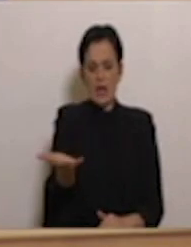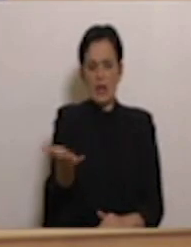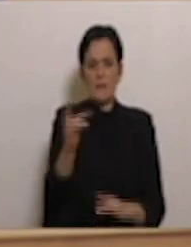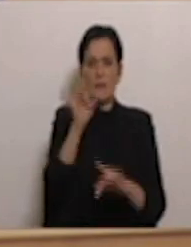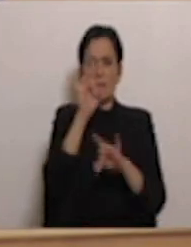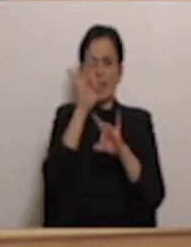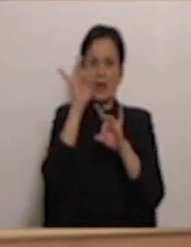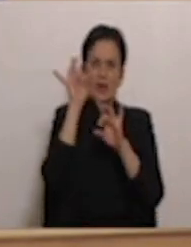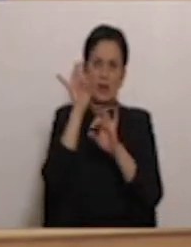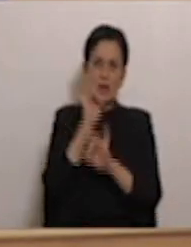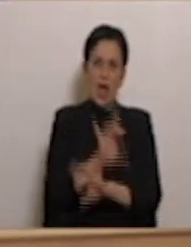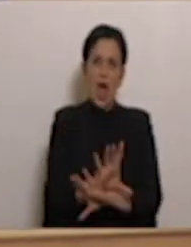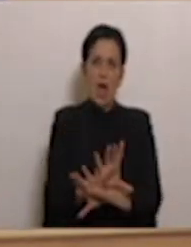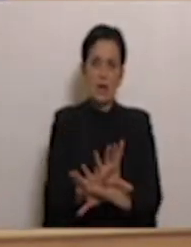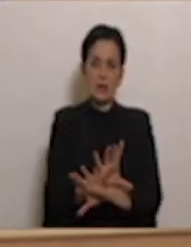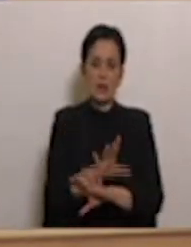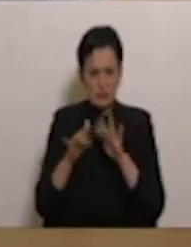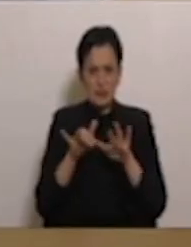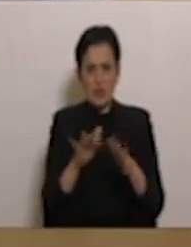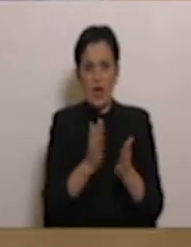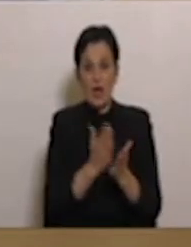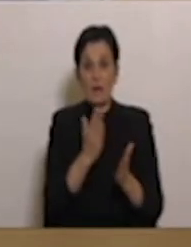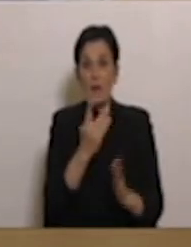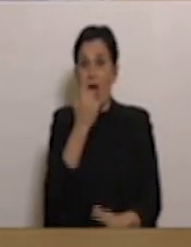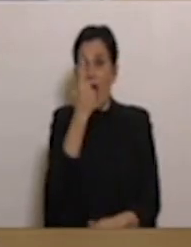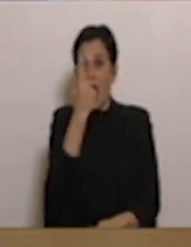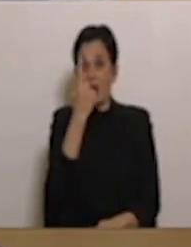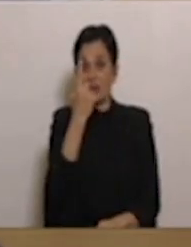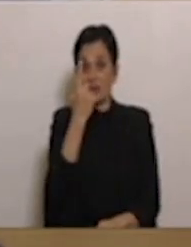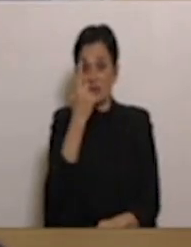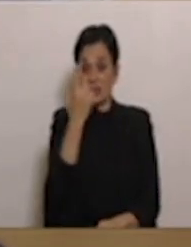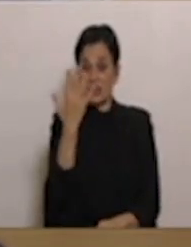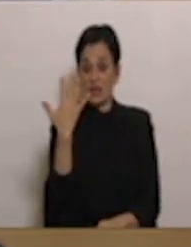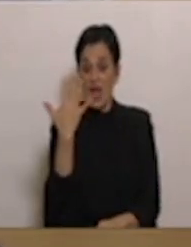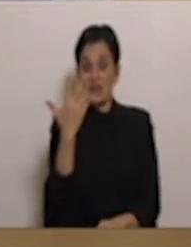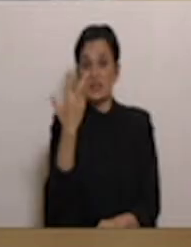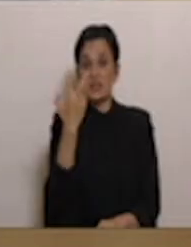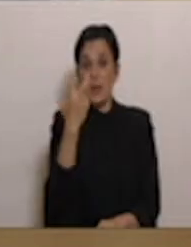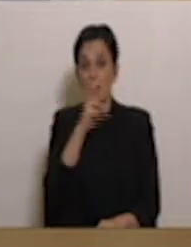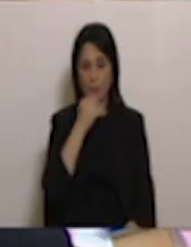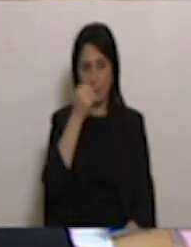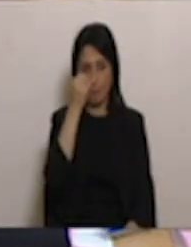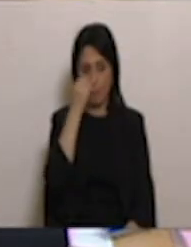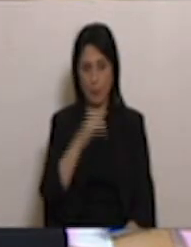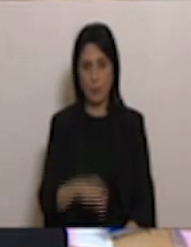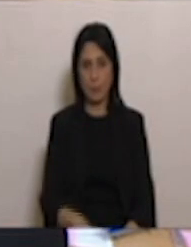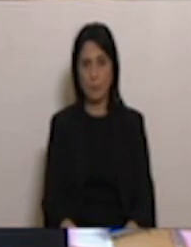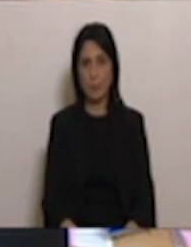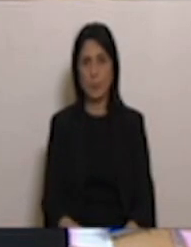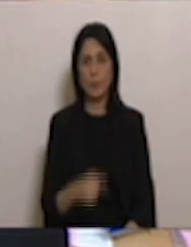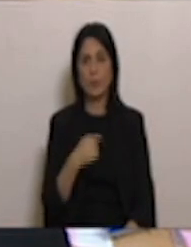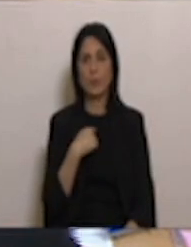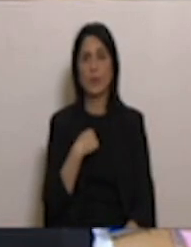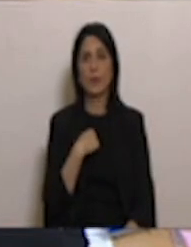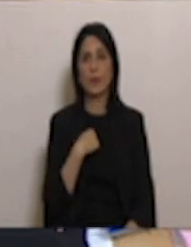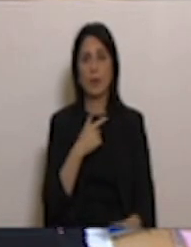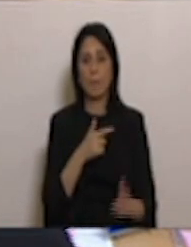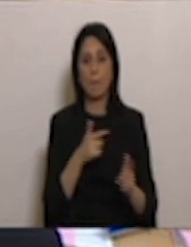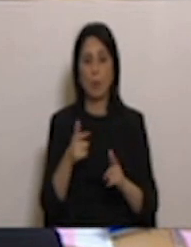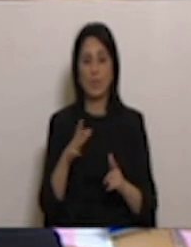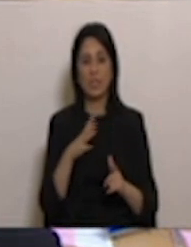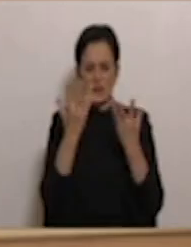არჩევასთან დაკავშირებითაც. ოპოზიციამ ქართულ ოცნებას მოუწოდა გადადოს 4 სამართლის დანიშნვა, ვიდრე პარლამენტის სასამართლო რეფორმაზე